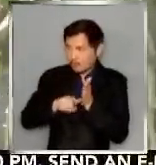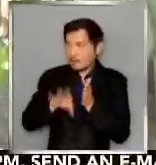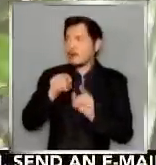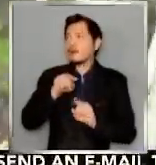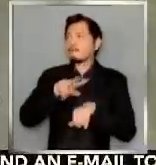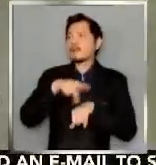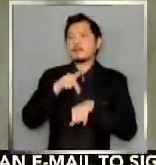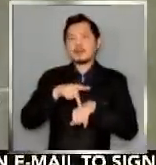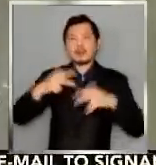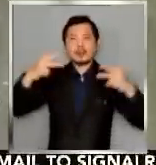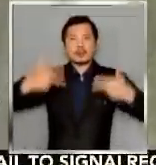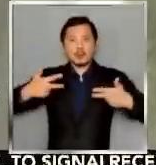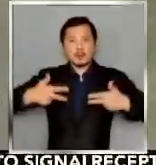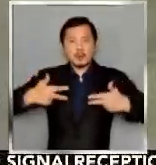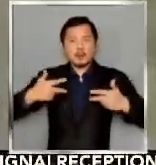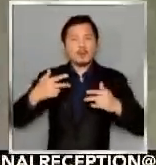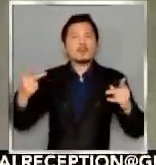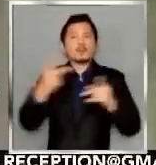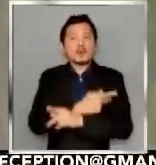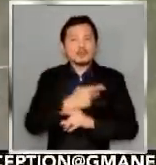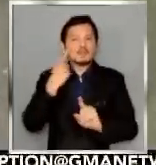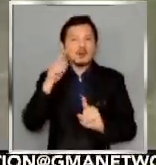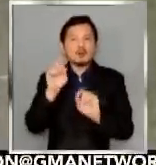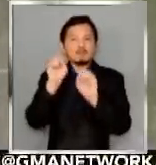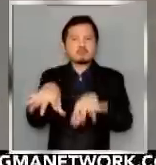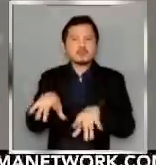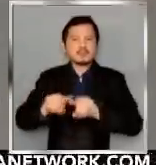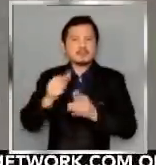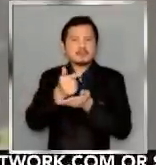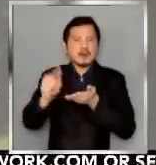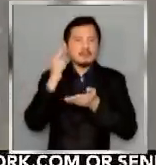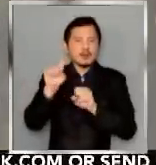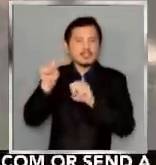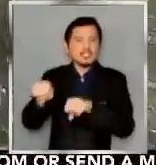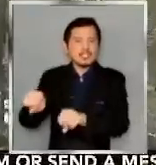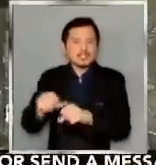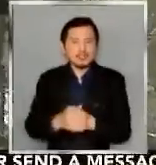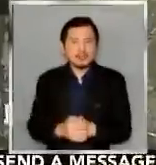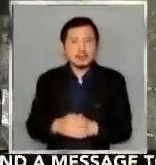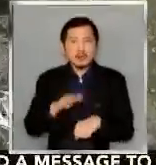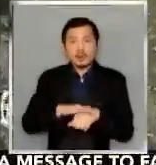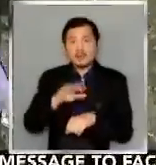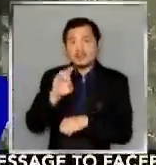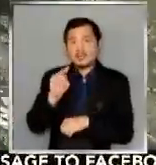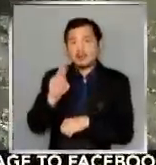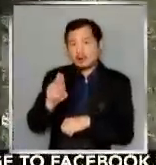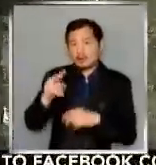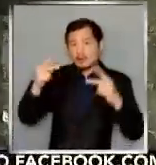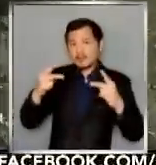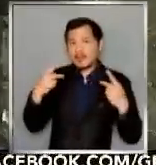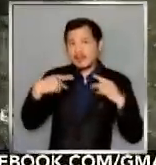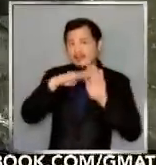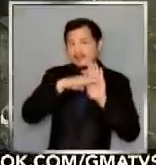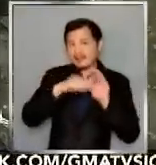karagatan. Sabi ng National Solid Waste Commission ng DENR sa kanilang website, ang tansya mula